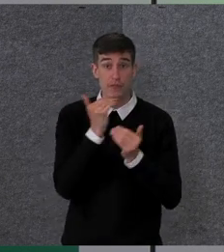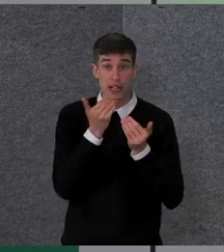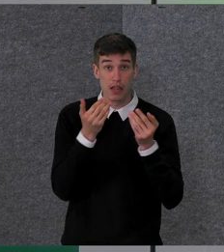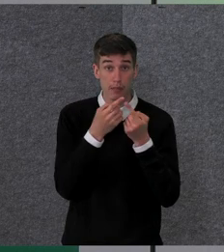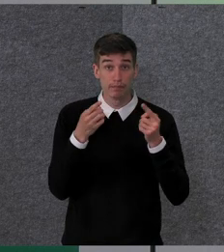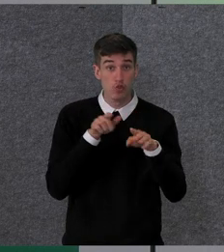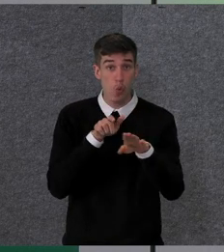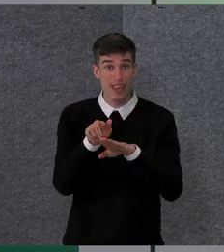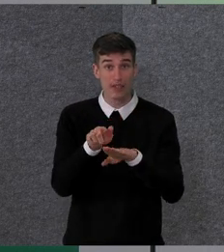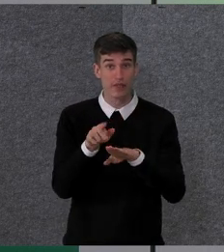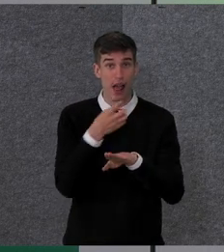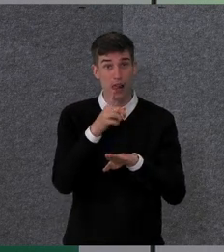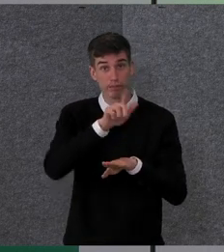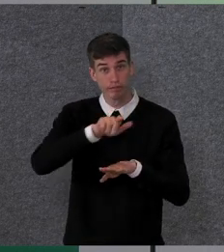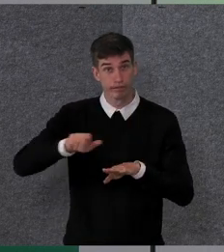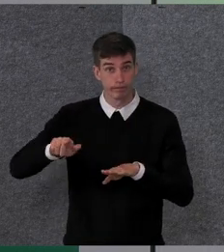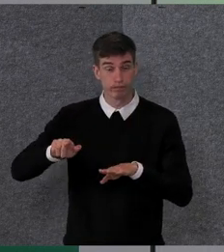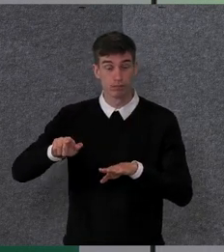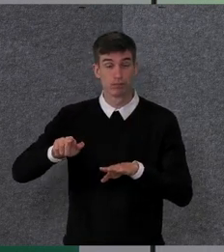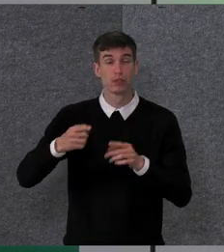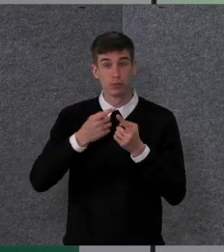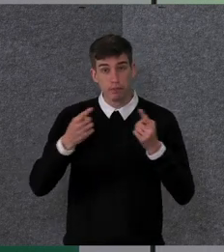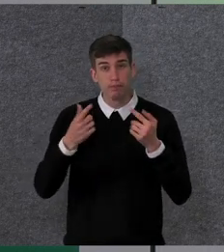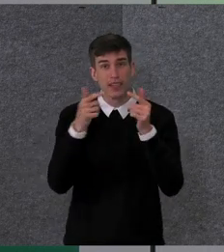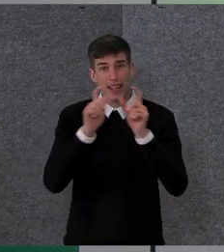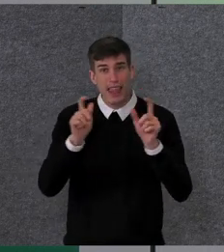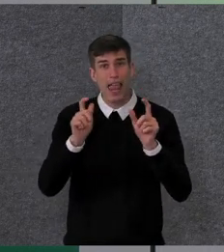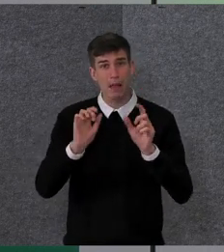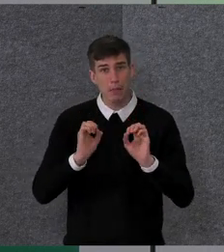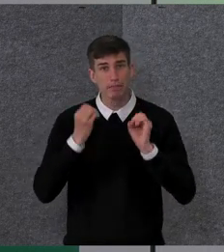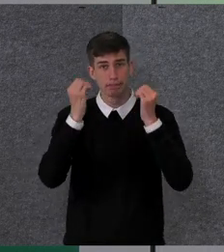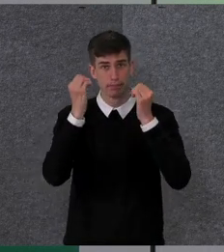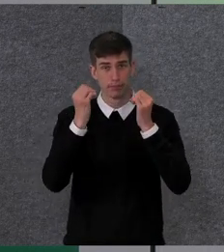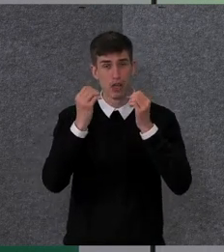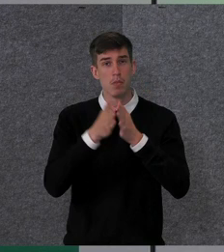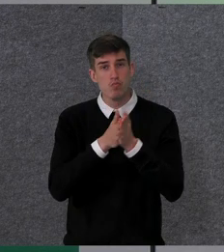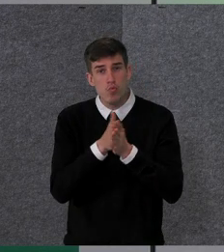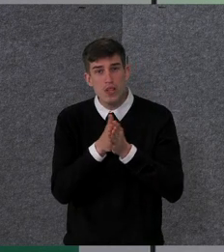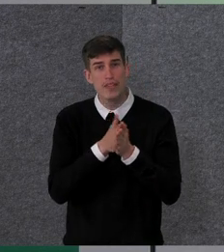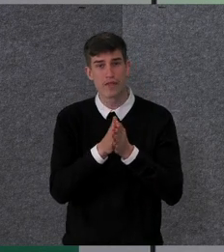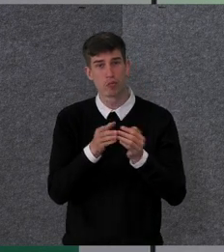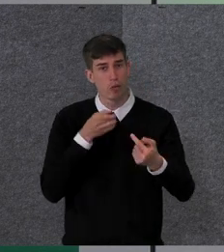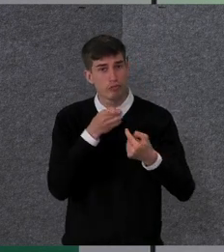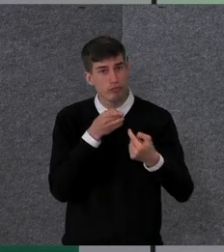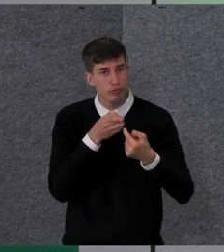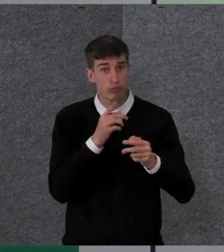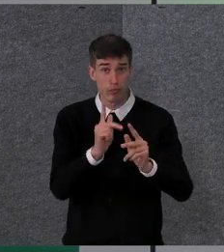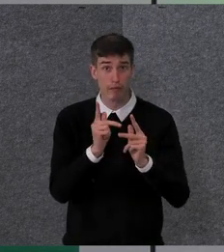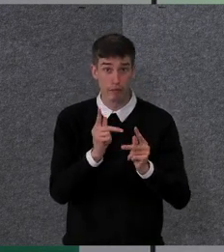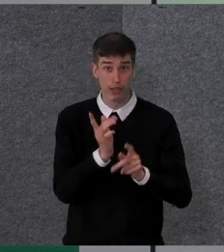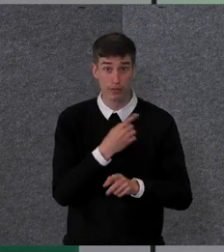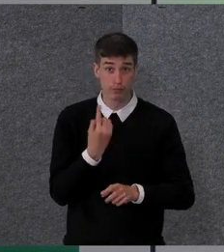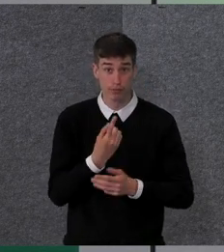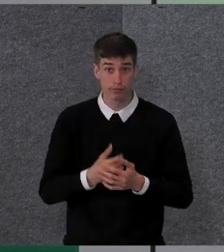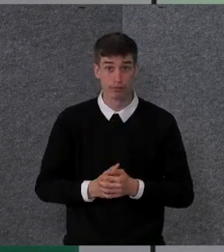die NRWlerinnen und NRWler, die sich da sehr stark eingebracht haben, ganz konstruktiv in die Debatte auf Bundesebene.